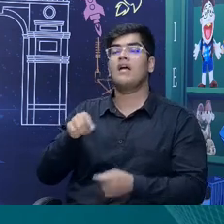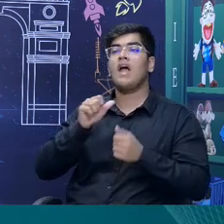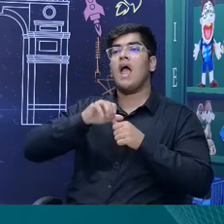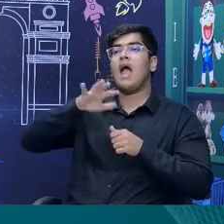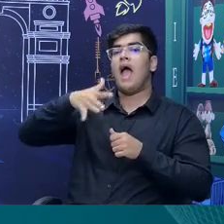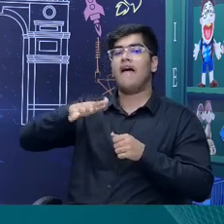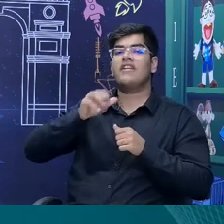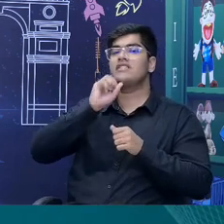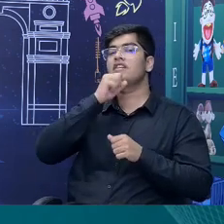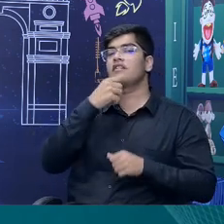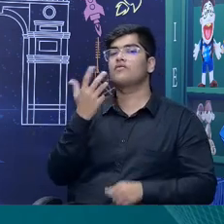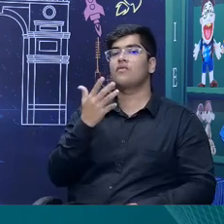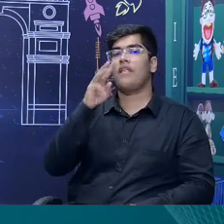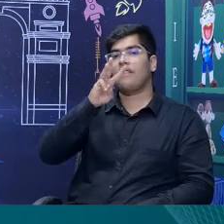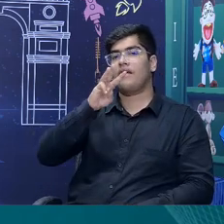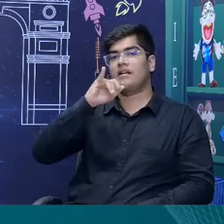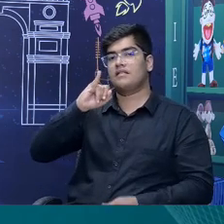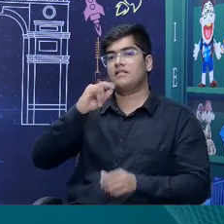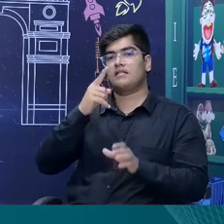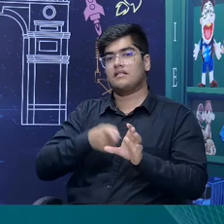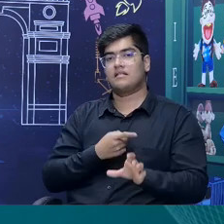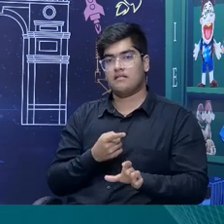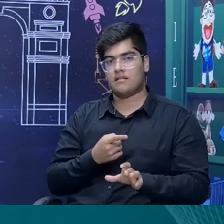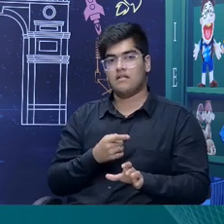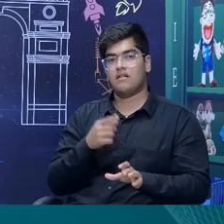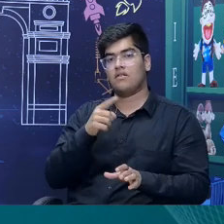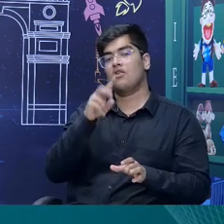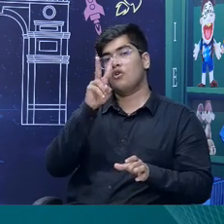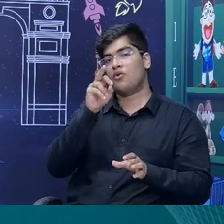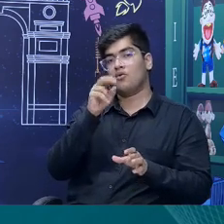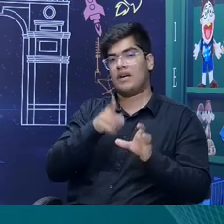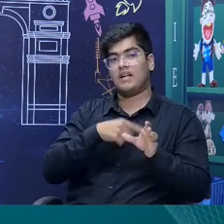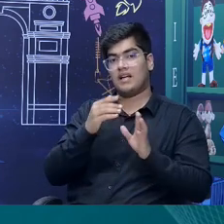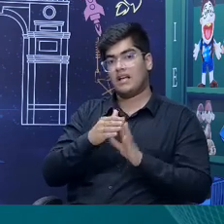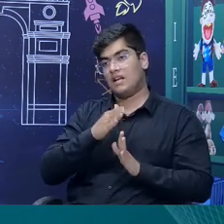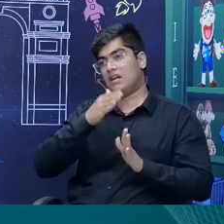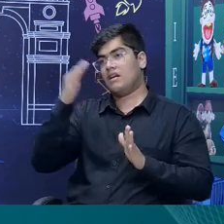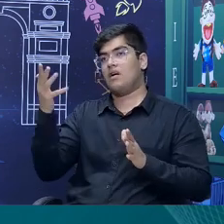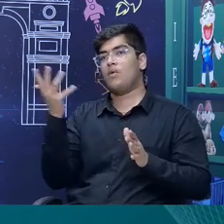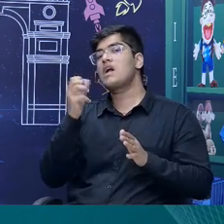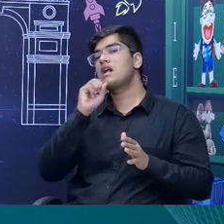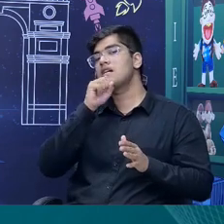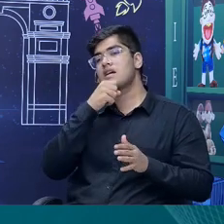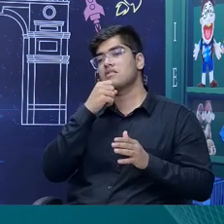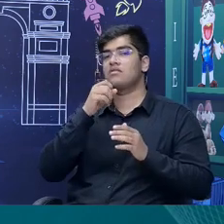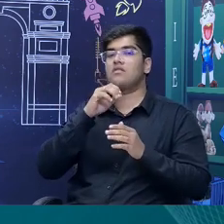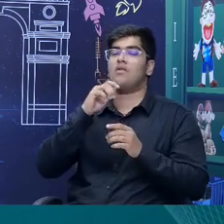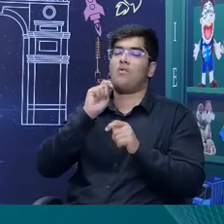इन डी नेक्स्ट 20 इयर्स डी परसों इस मूविंग आउट ऑफ डी वर्किंग